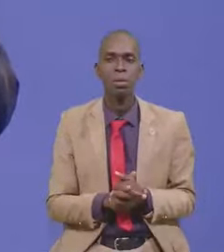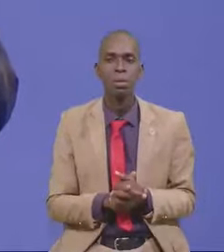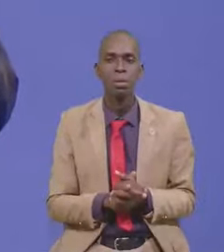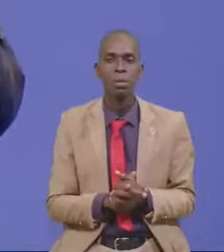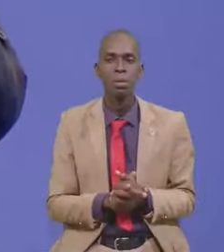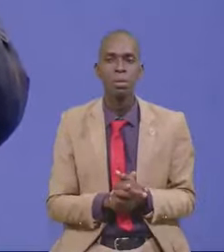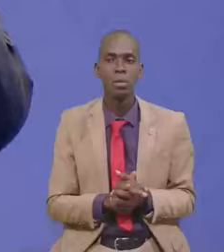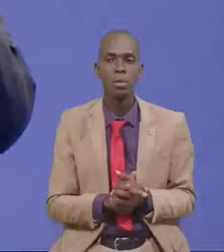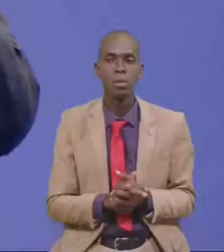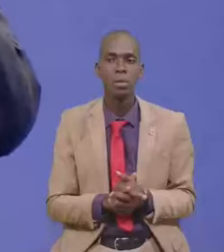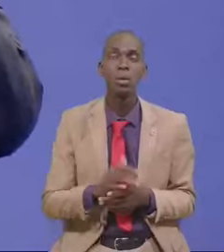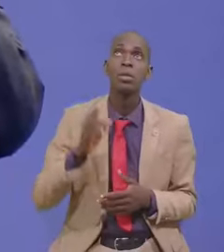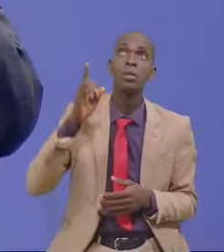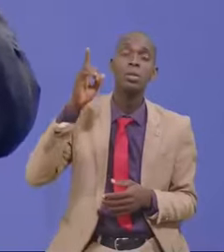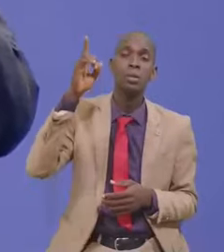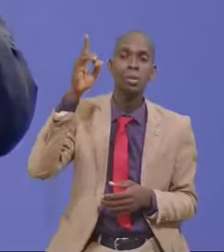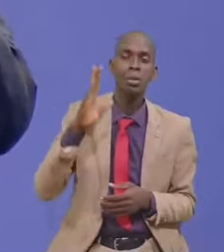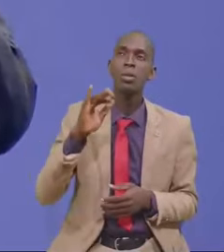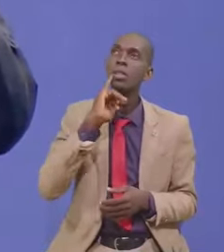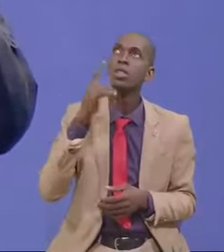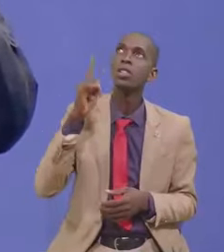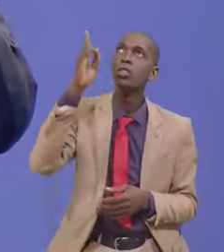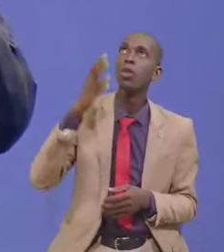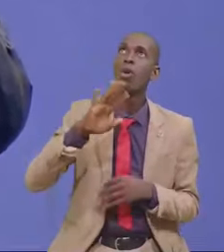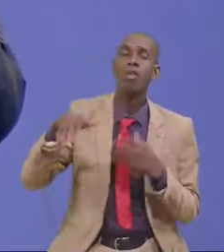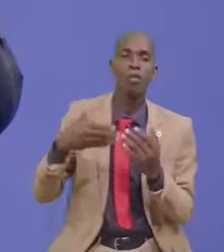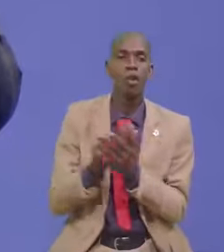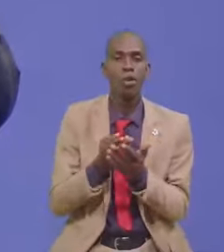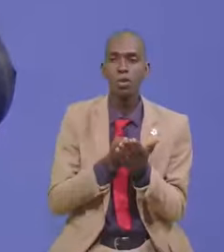Le Dieu est le Dieu de toute la vérité.